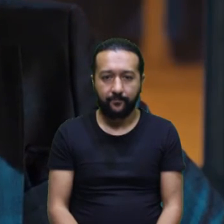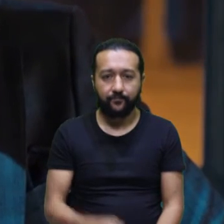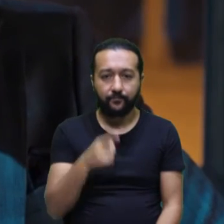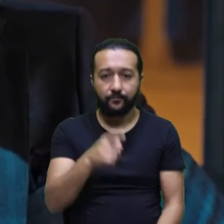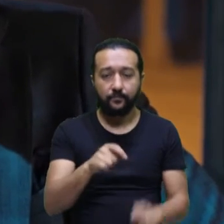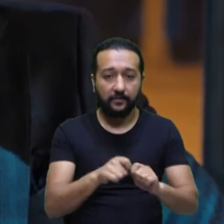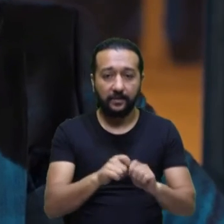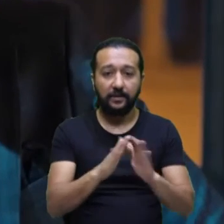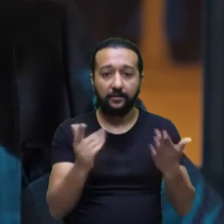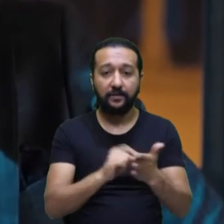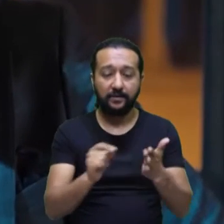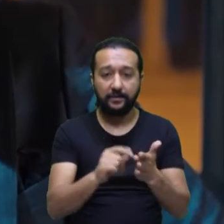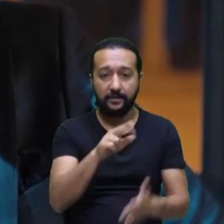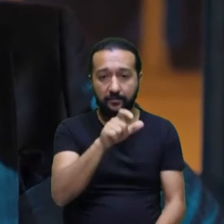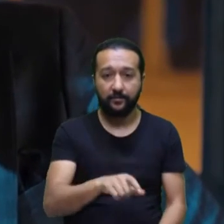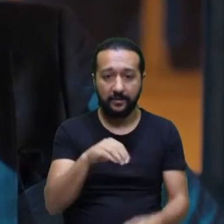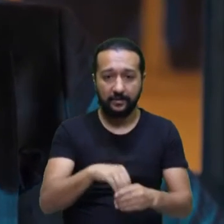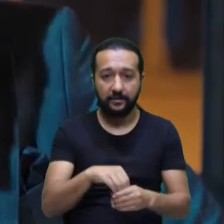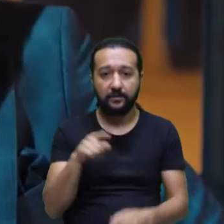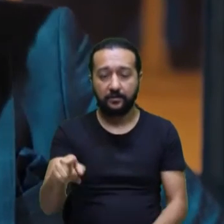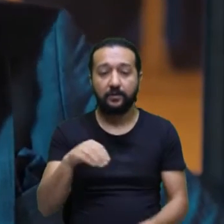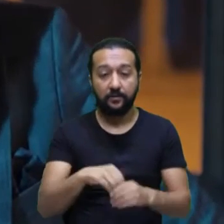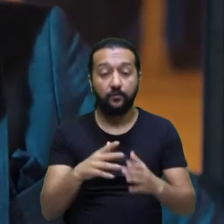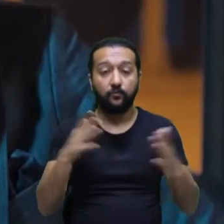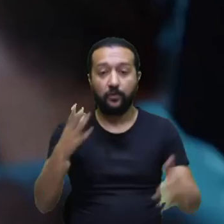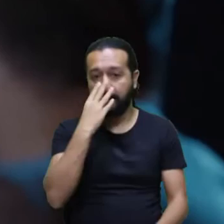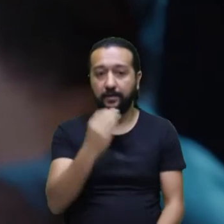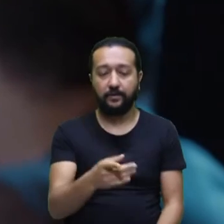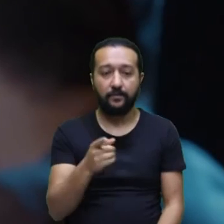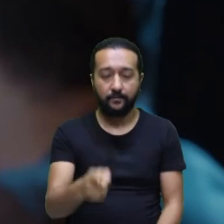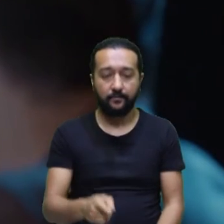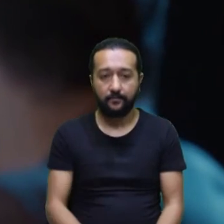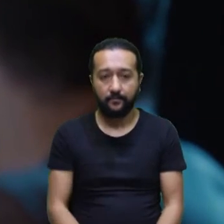Bu işin kitabını yazan senin gibi biri için manevi değeri çok yüksek bir hediye.